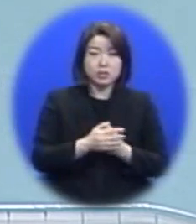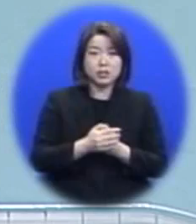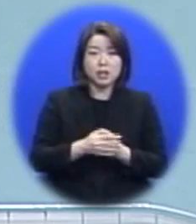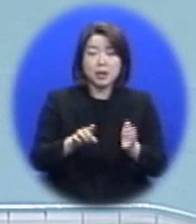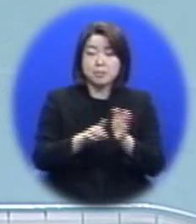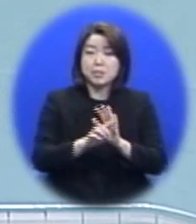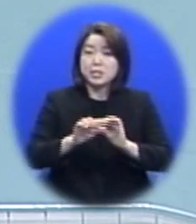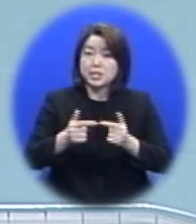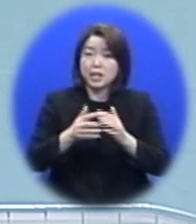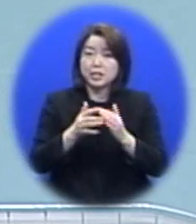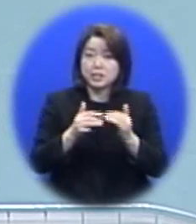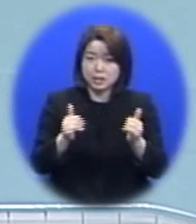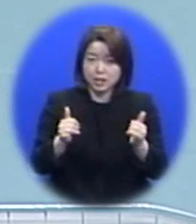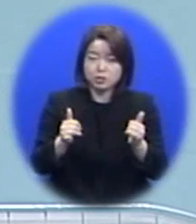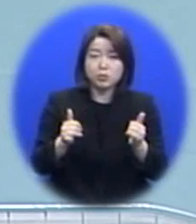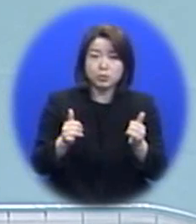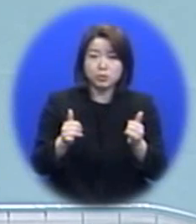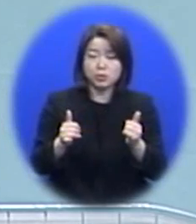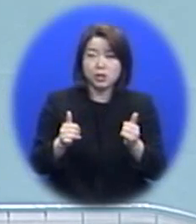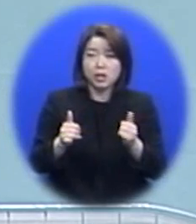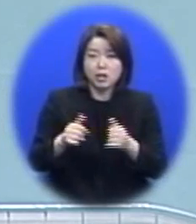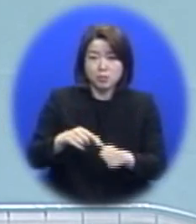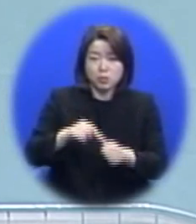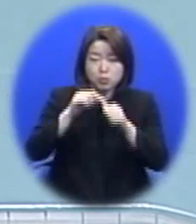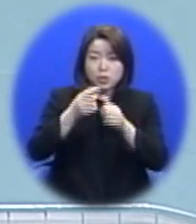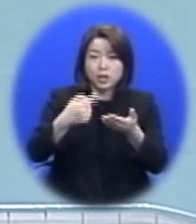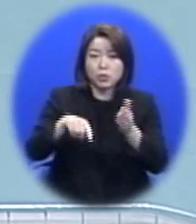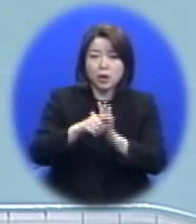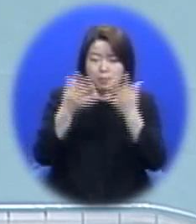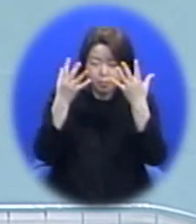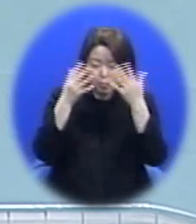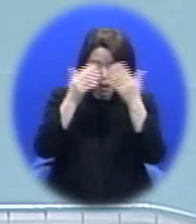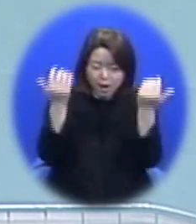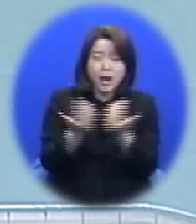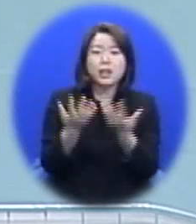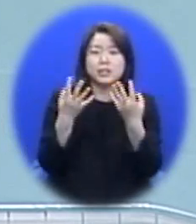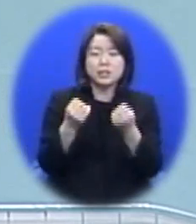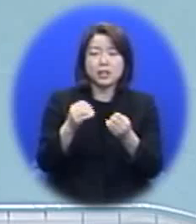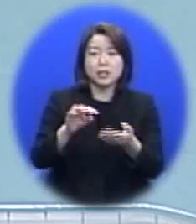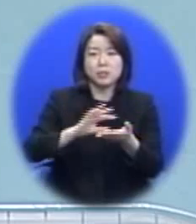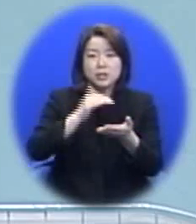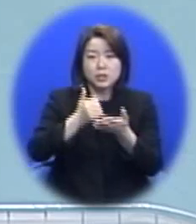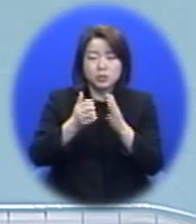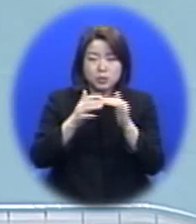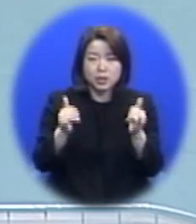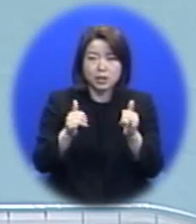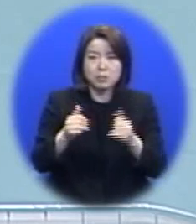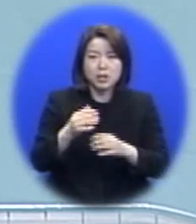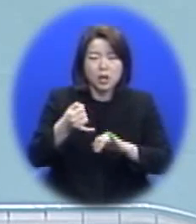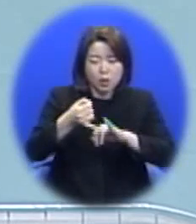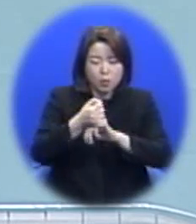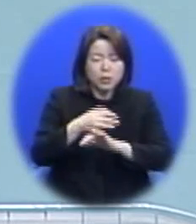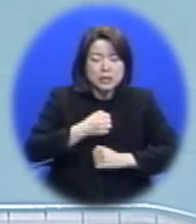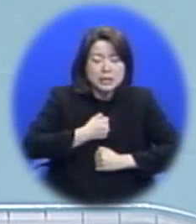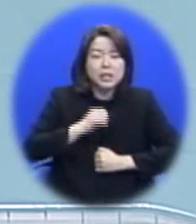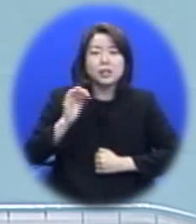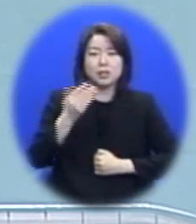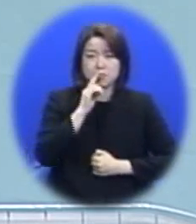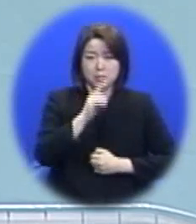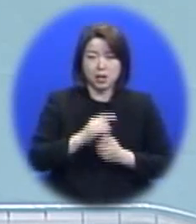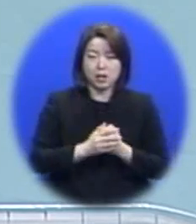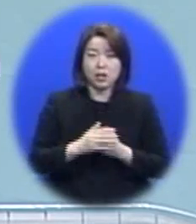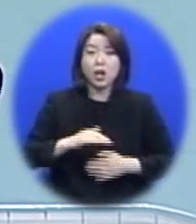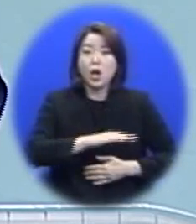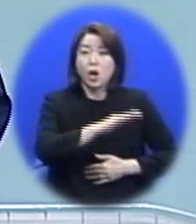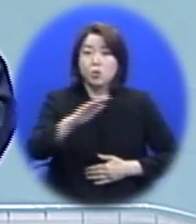불신 가족을 전도하려는 모든 그리스도인들이 반드시 명심해야 될 말씀입니다. 우리 가족 중에 예수